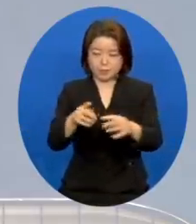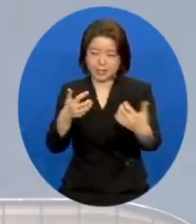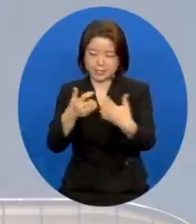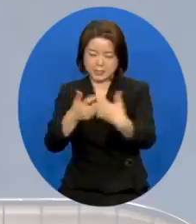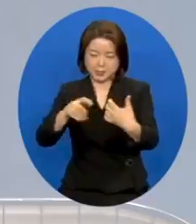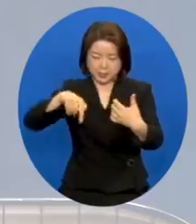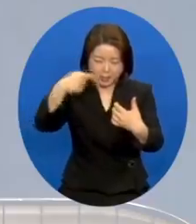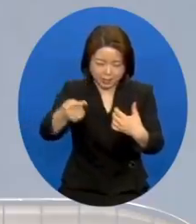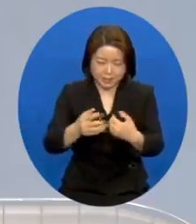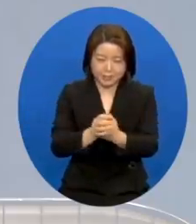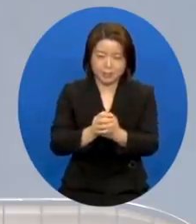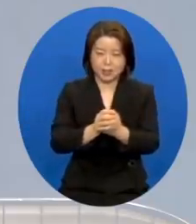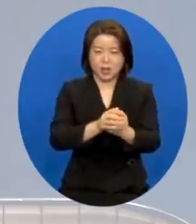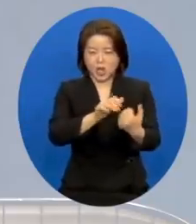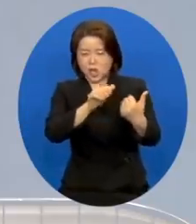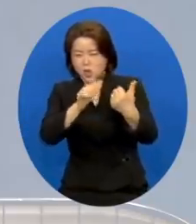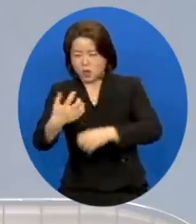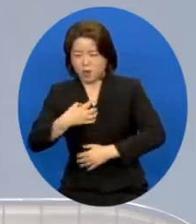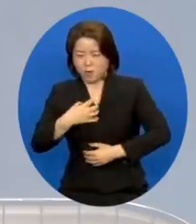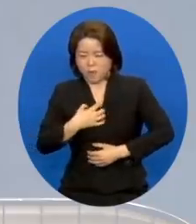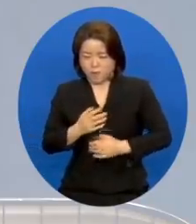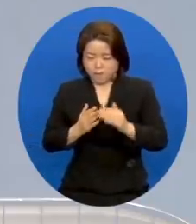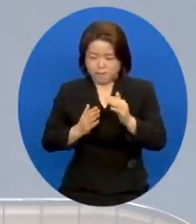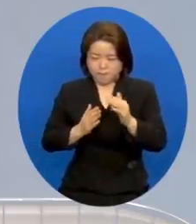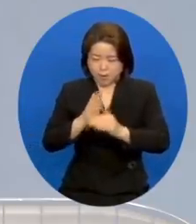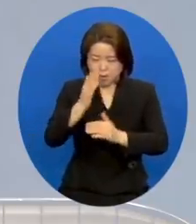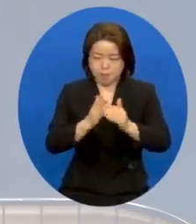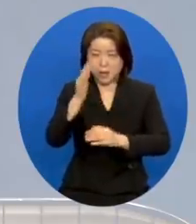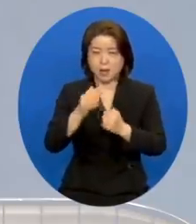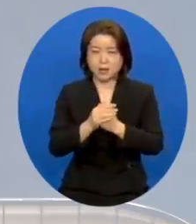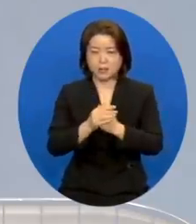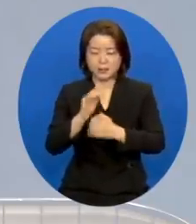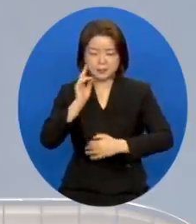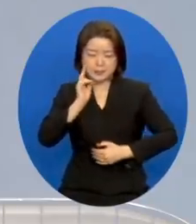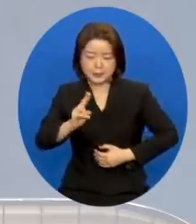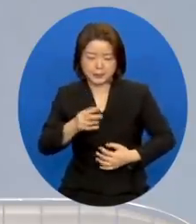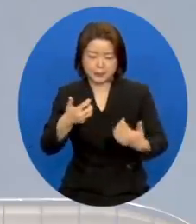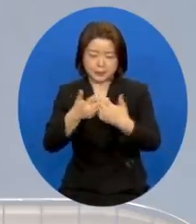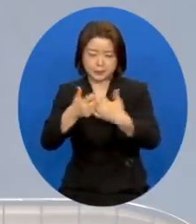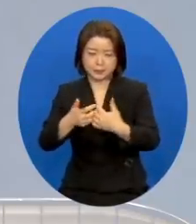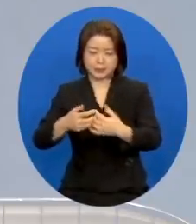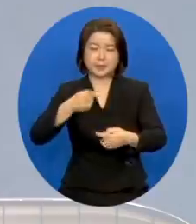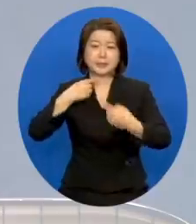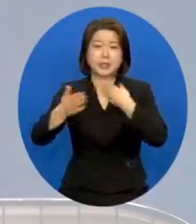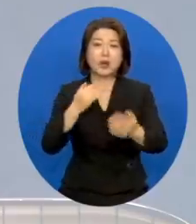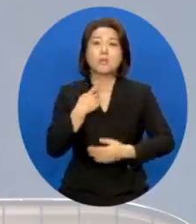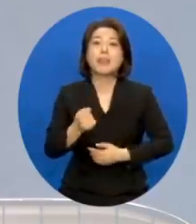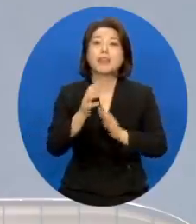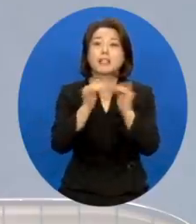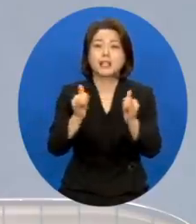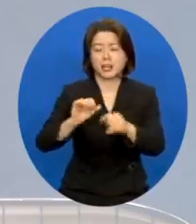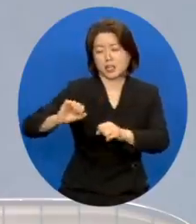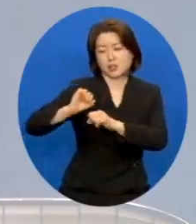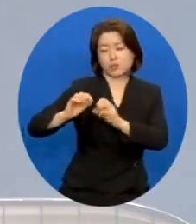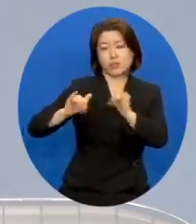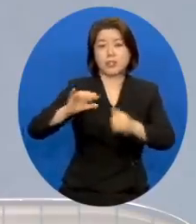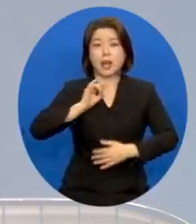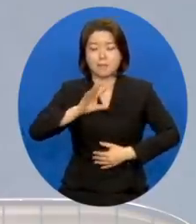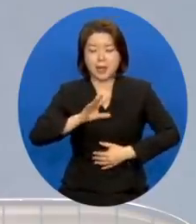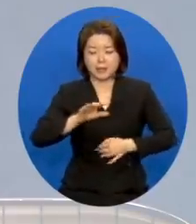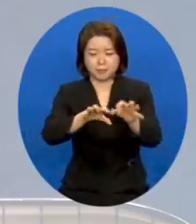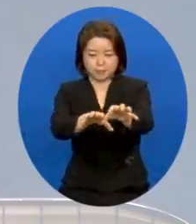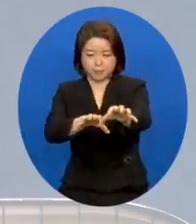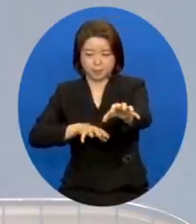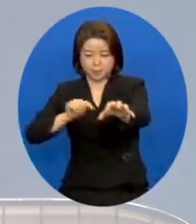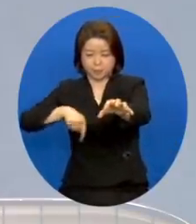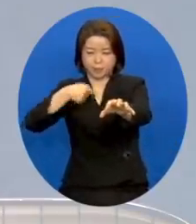죽음의 고비를 넘고 무자비한 그 전쟁을 치뤄 낸 살아 그 군사들 만 개선